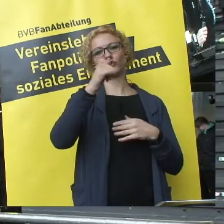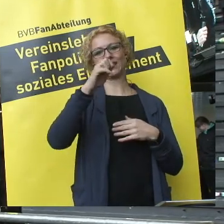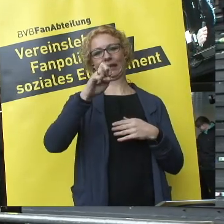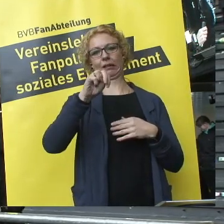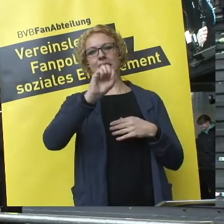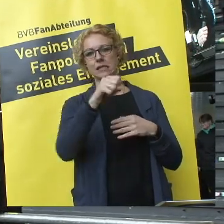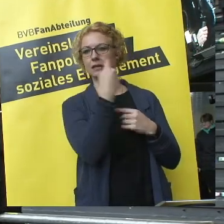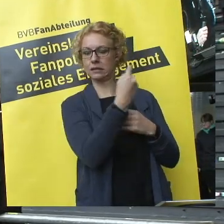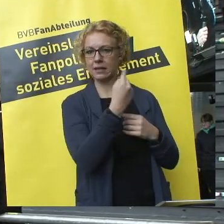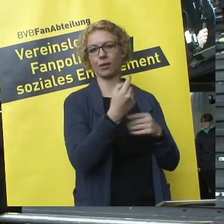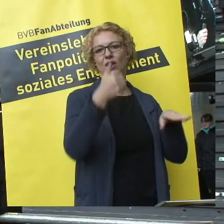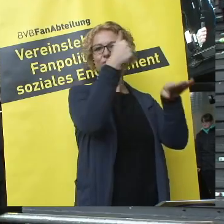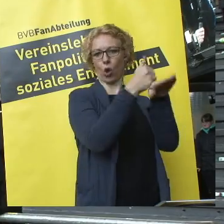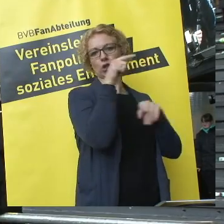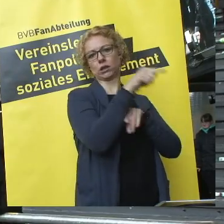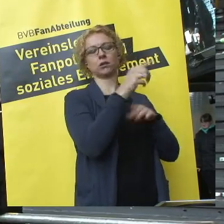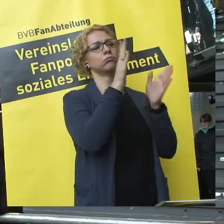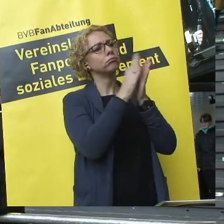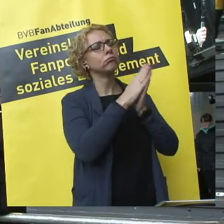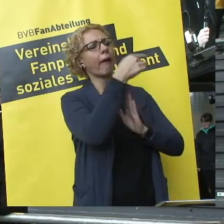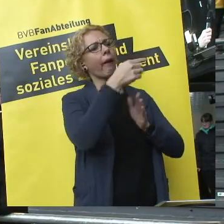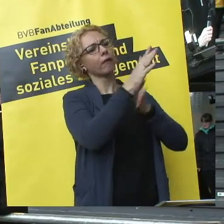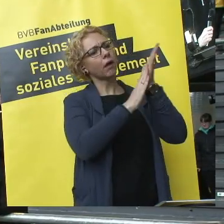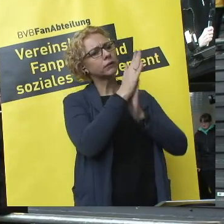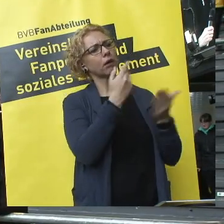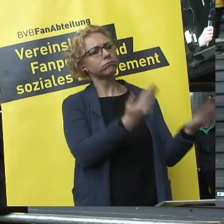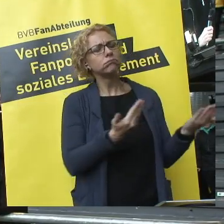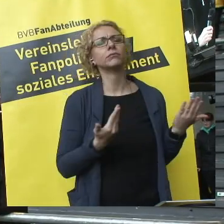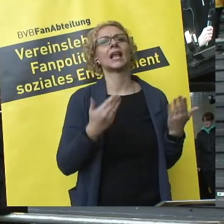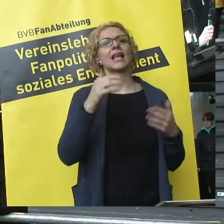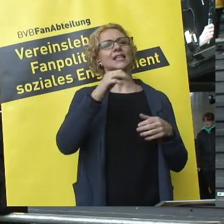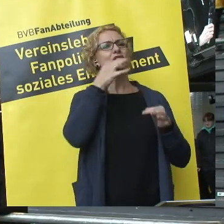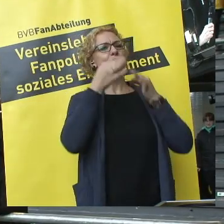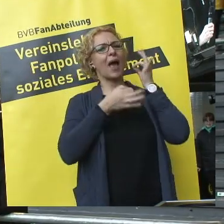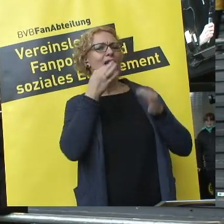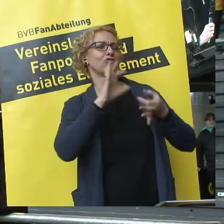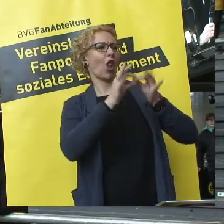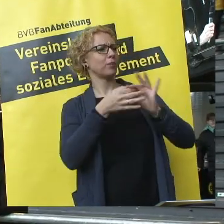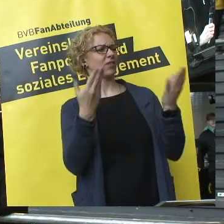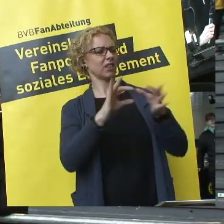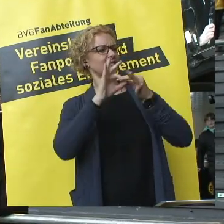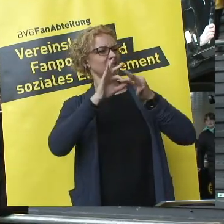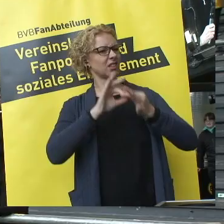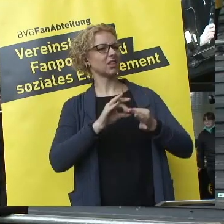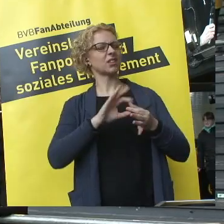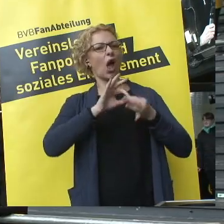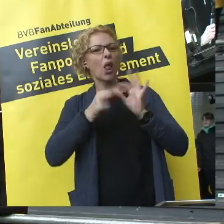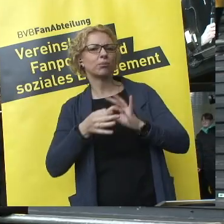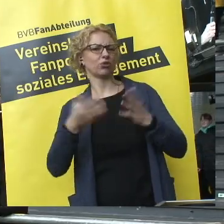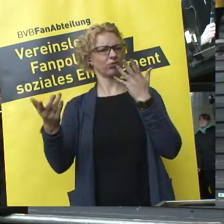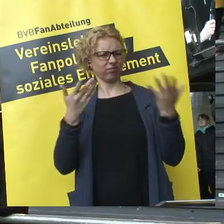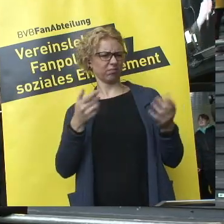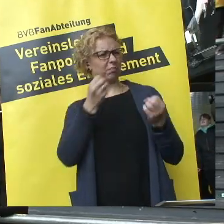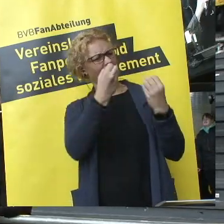Special Olympics NRW und Gerhard, erklär doch mal, was sind die Special Olympics und was hat das mit Olympischen Spielen zu tun? Der Name klingt ja schon sehr